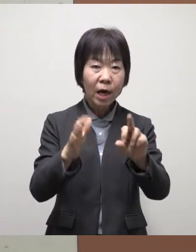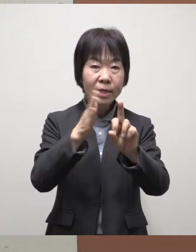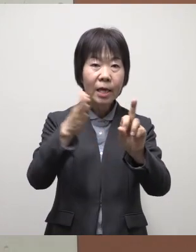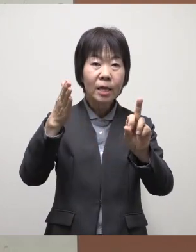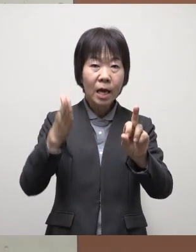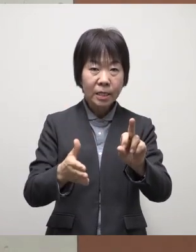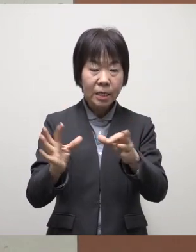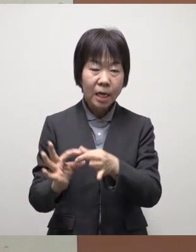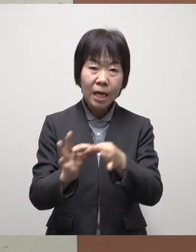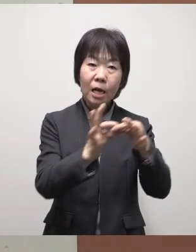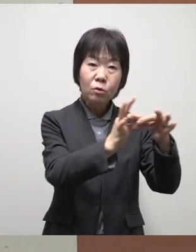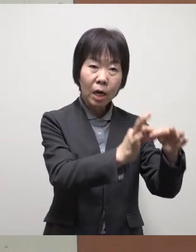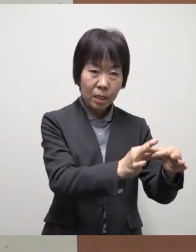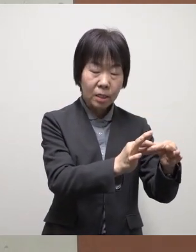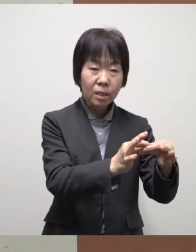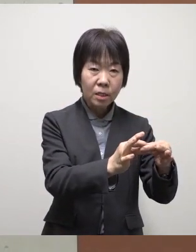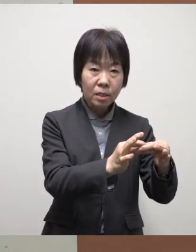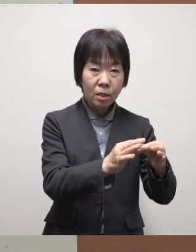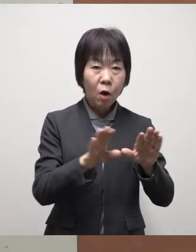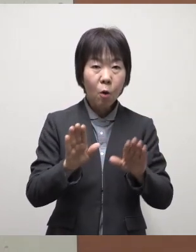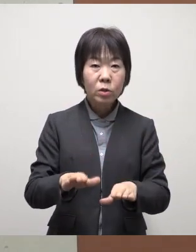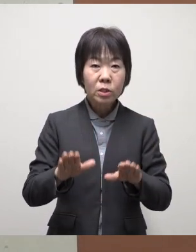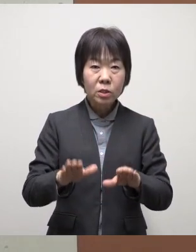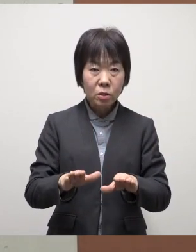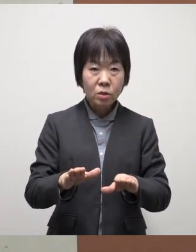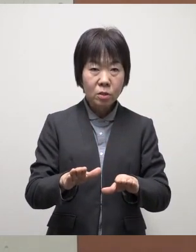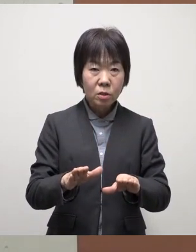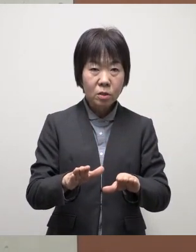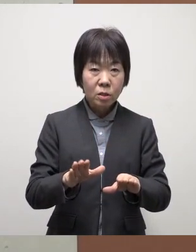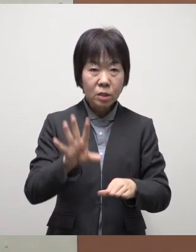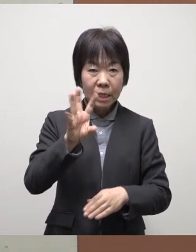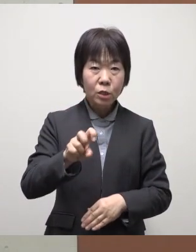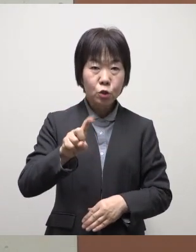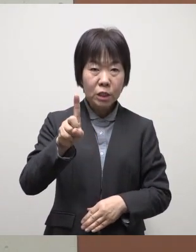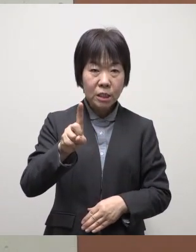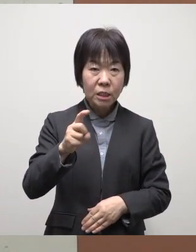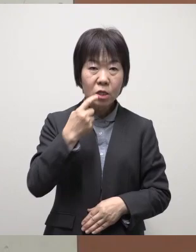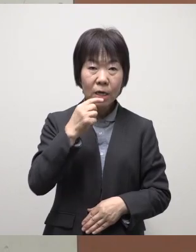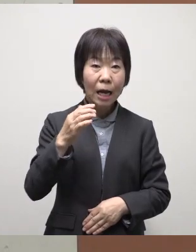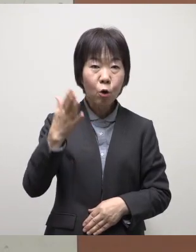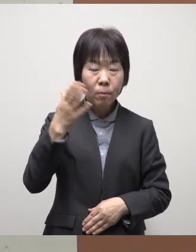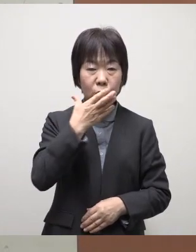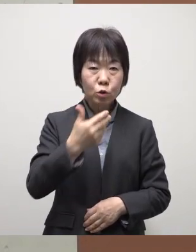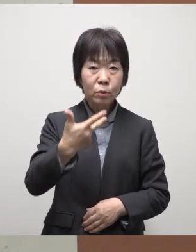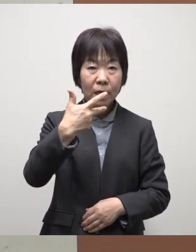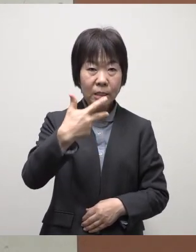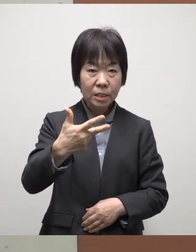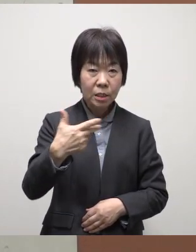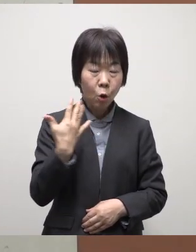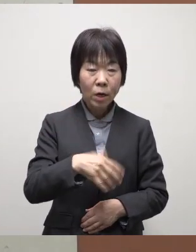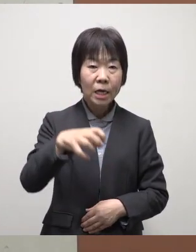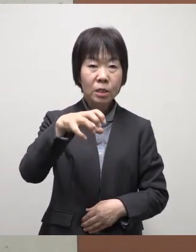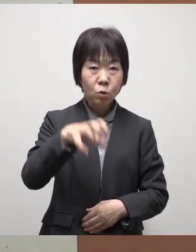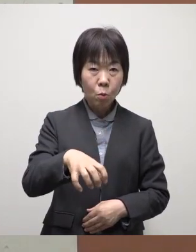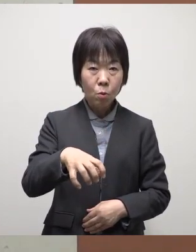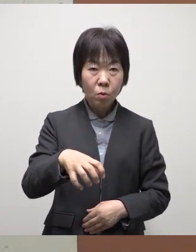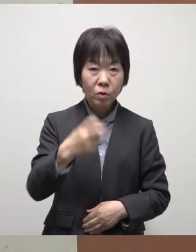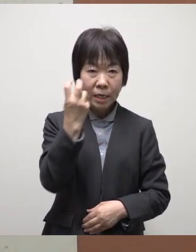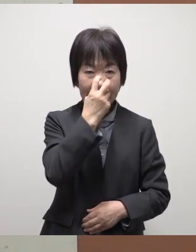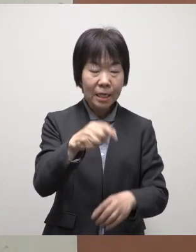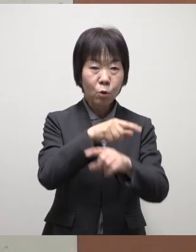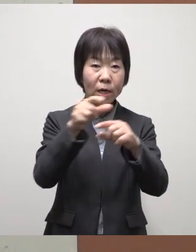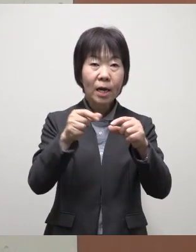に連絡あり本日31日火曜着福島市保険上での